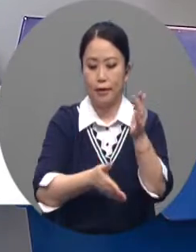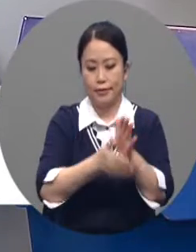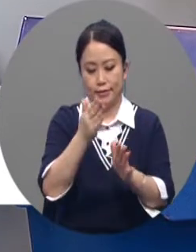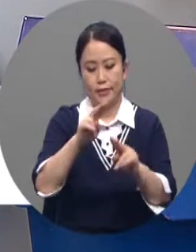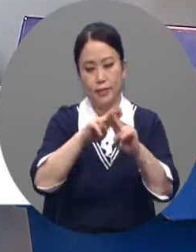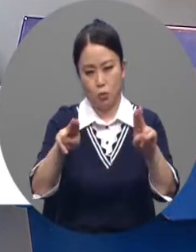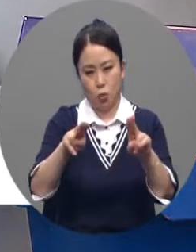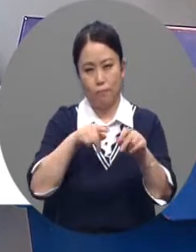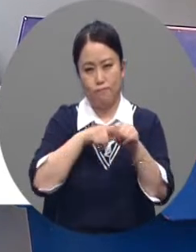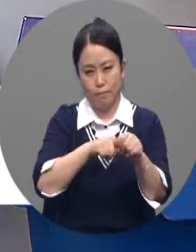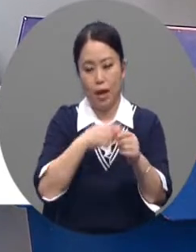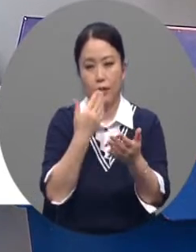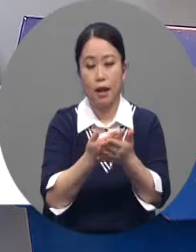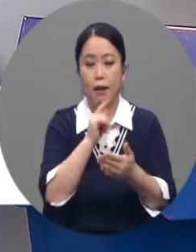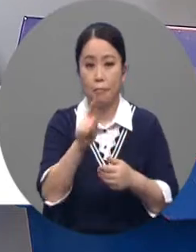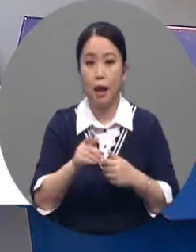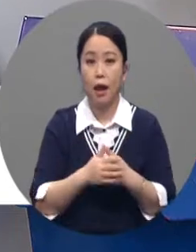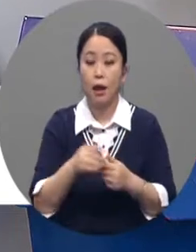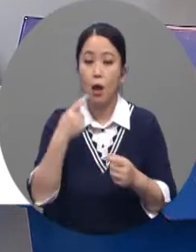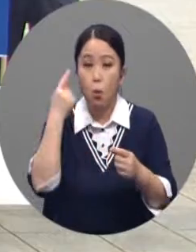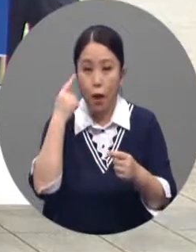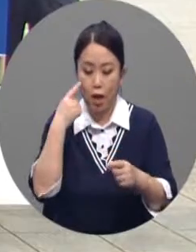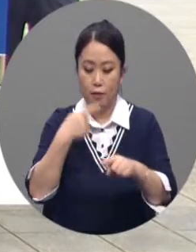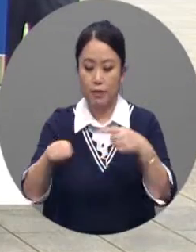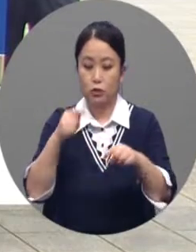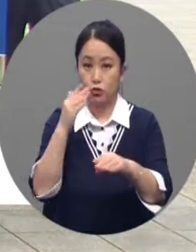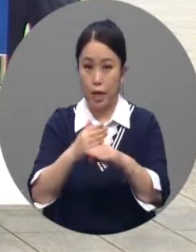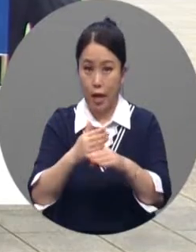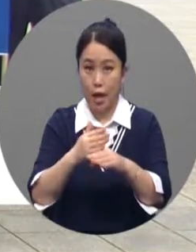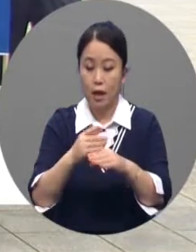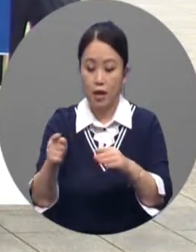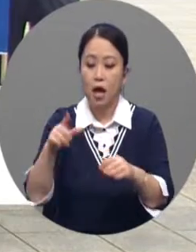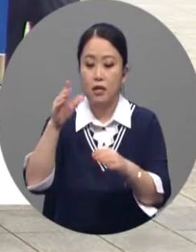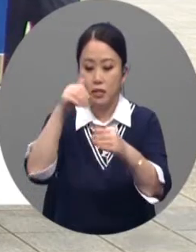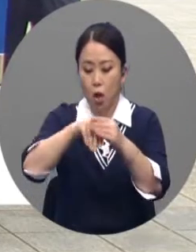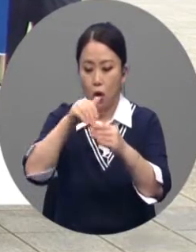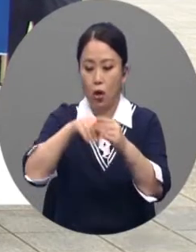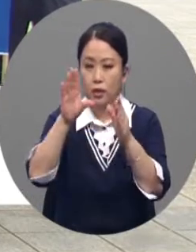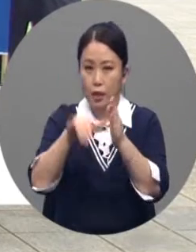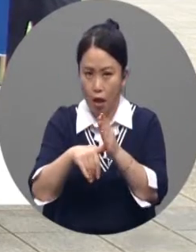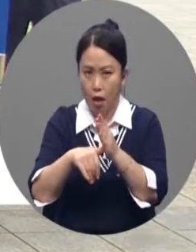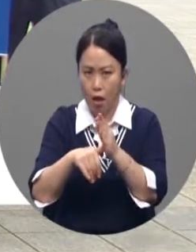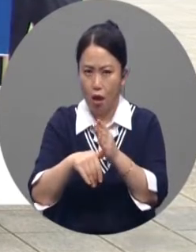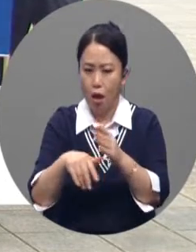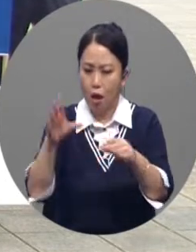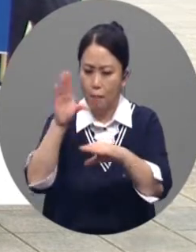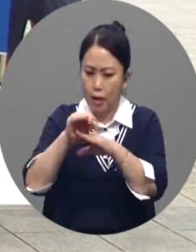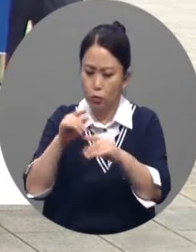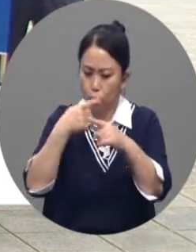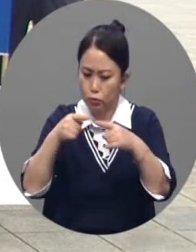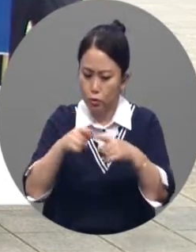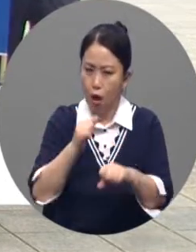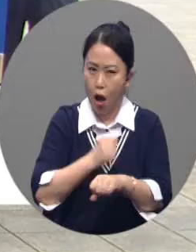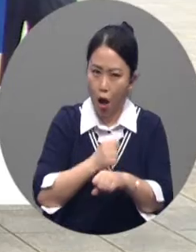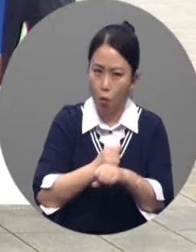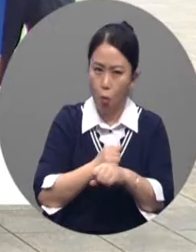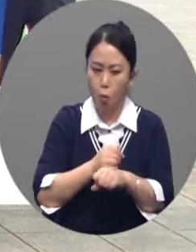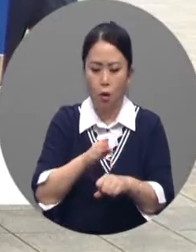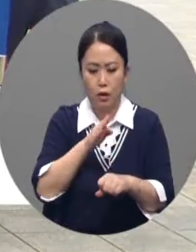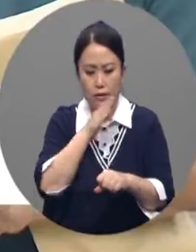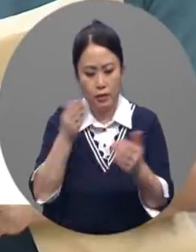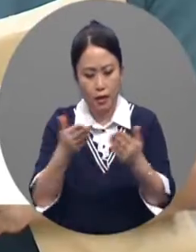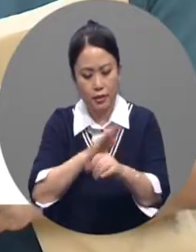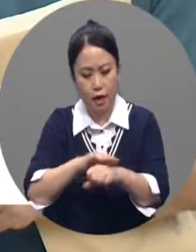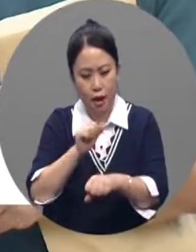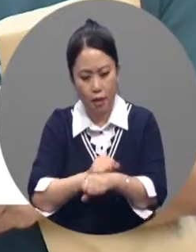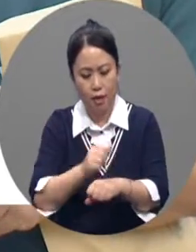촉구했습니다. 민주당은 선거 당시 공약을 분석하고 이행 실태를 점검하는 것은 지역 언론의 본분이라며 이에